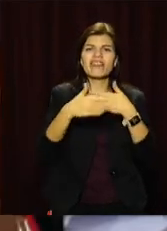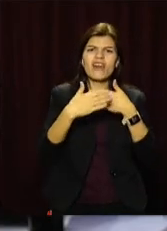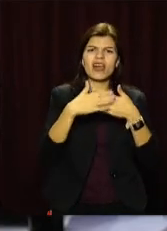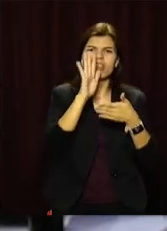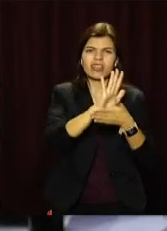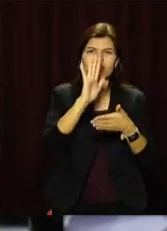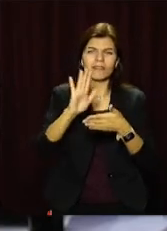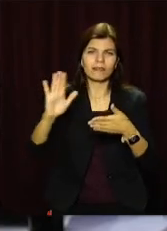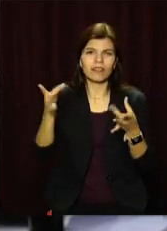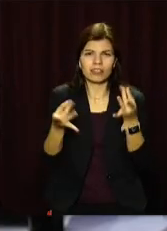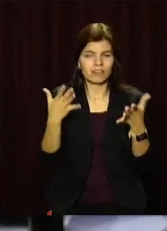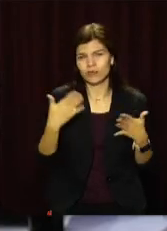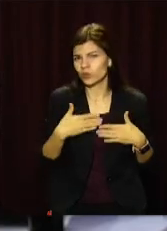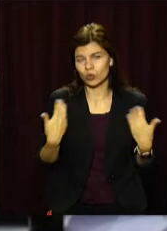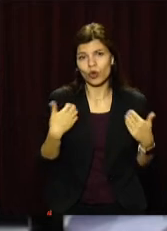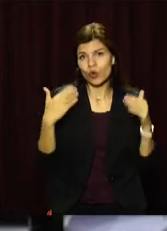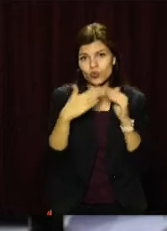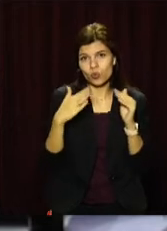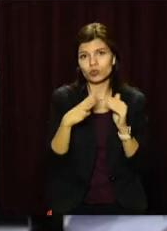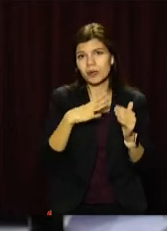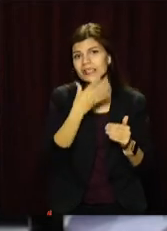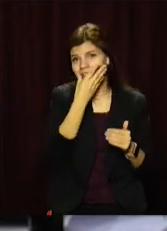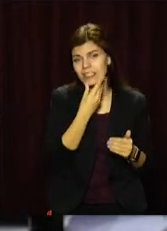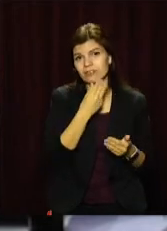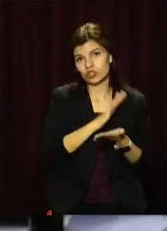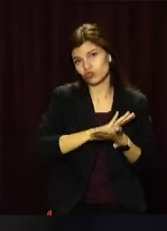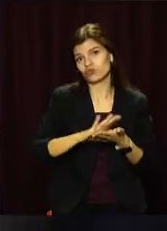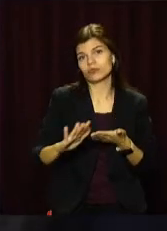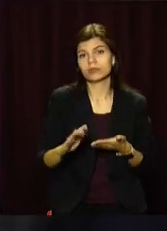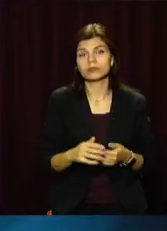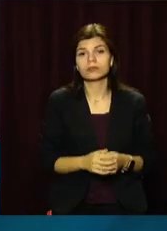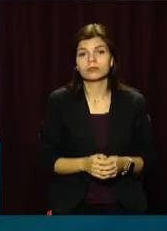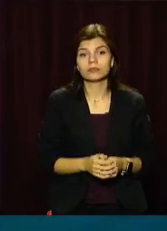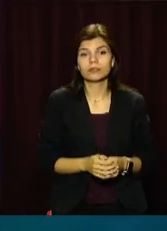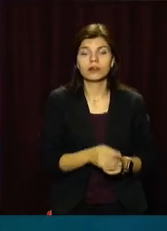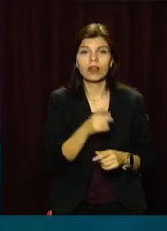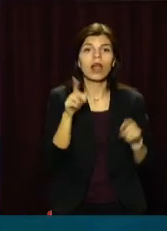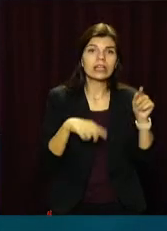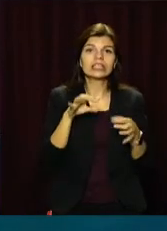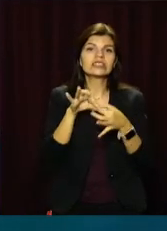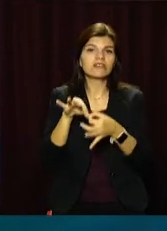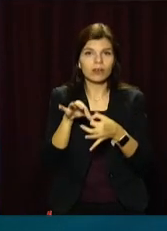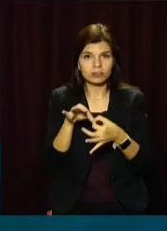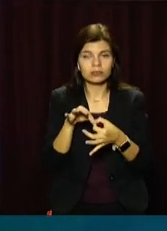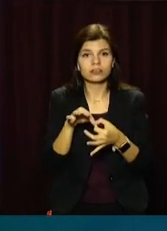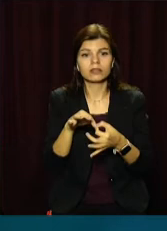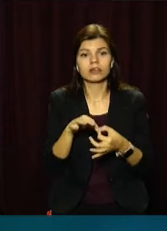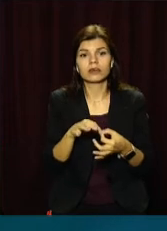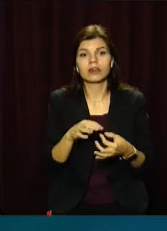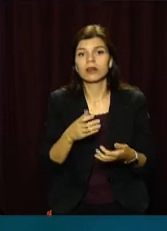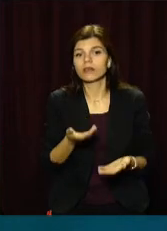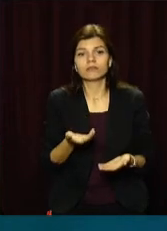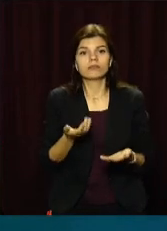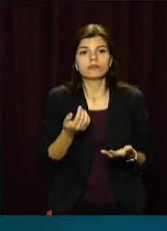двери, стены. Хочется, чтобы дом был красивый и уютный. Комунікація інколи не лишається виключно